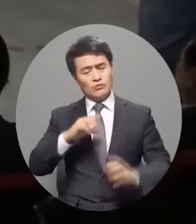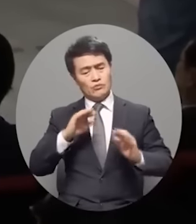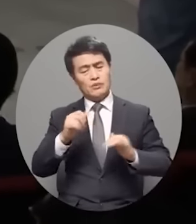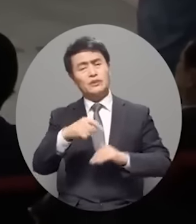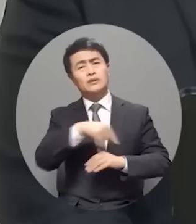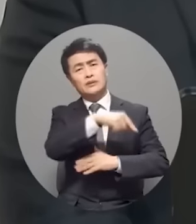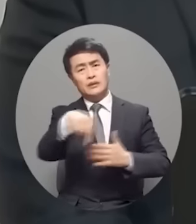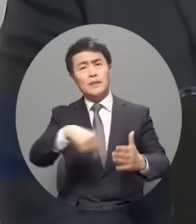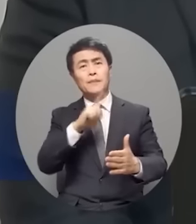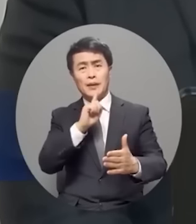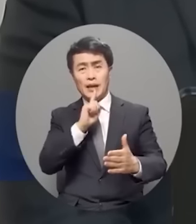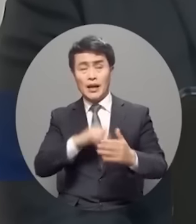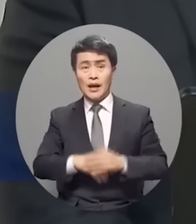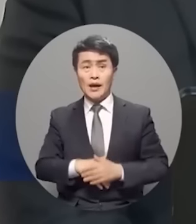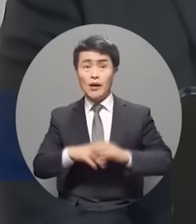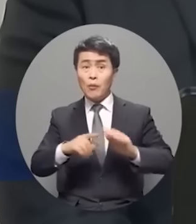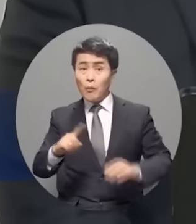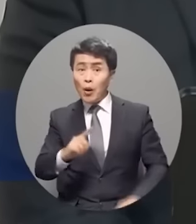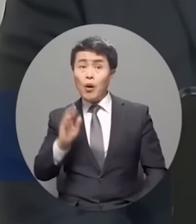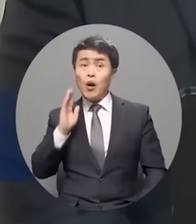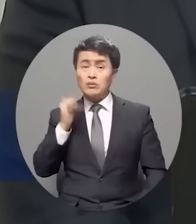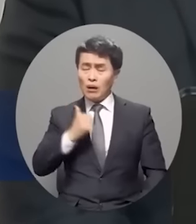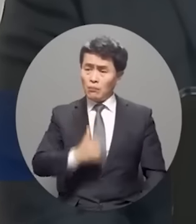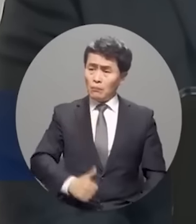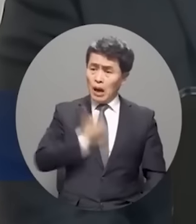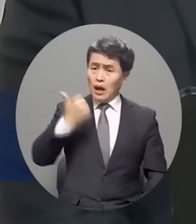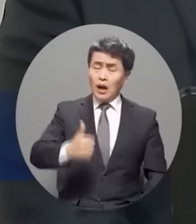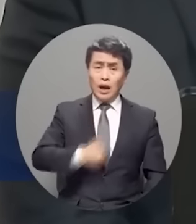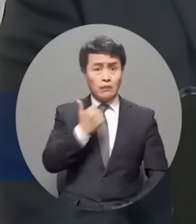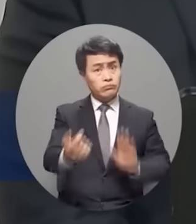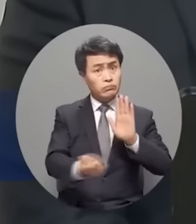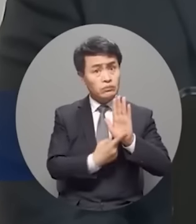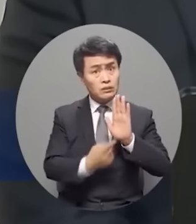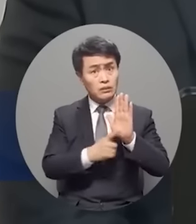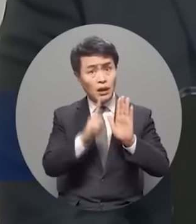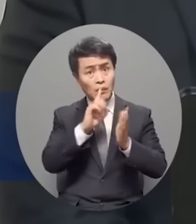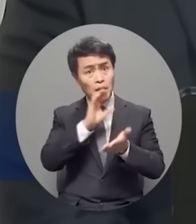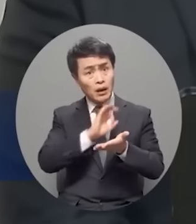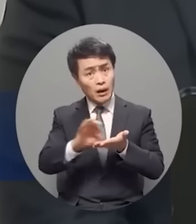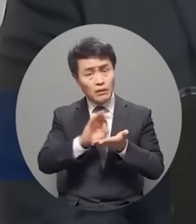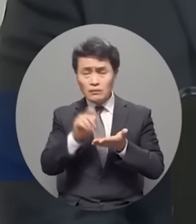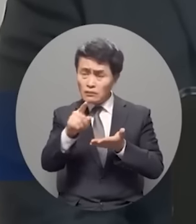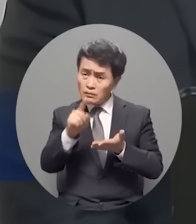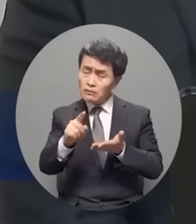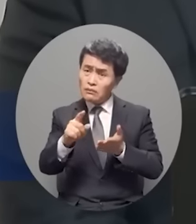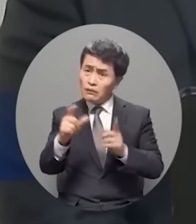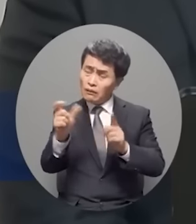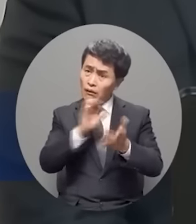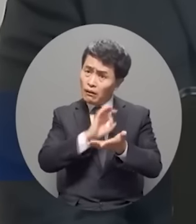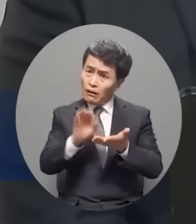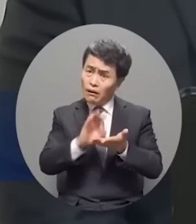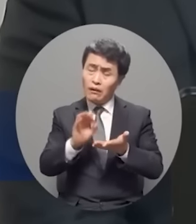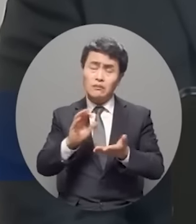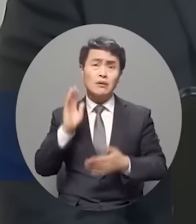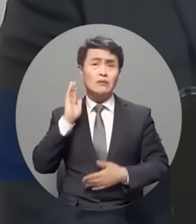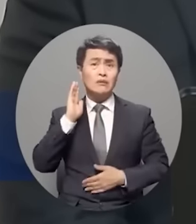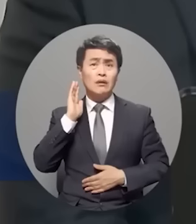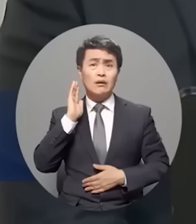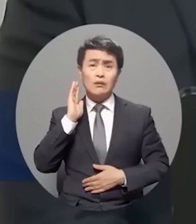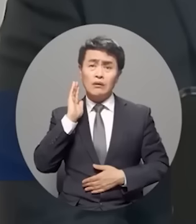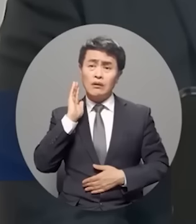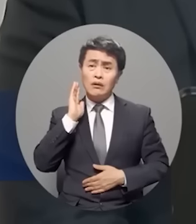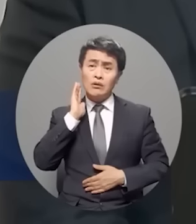했습니다 하면 대통령이 로한다 그런 표현이 나옵니까 저는 그런 단어리는 청와대 그저 그